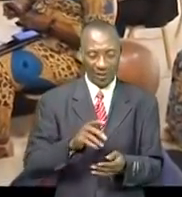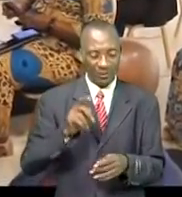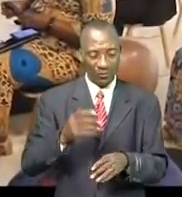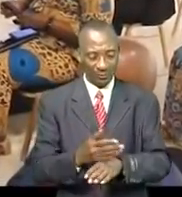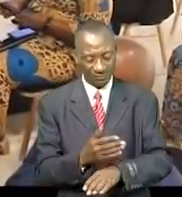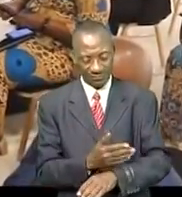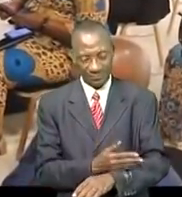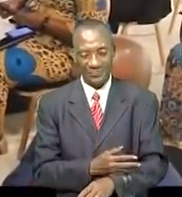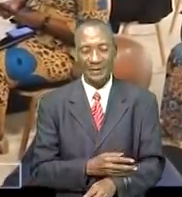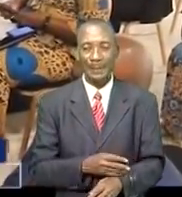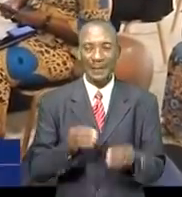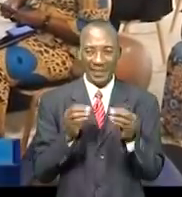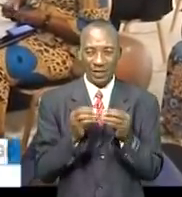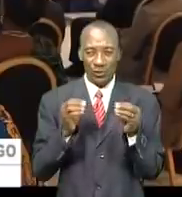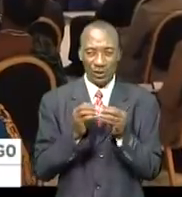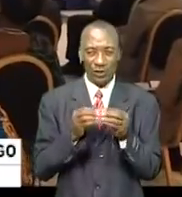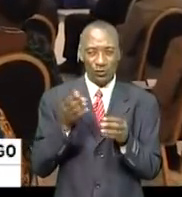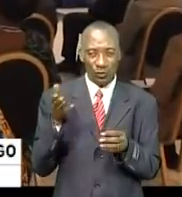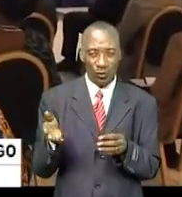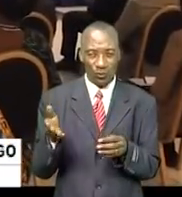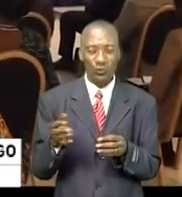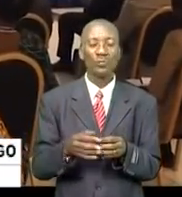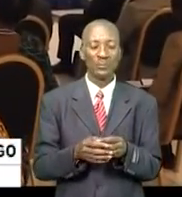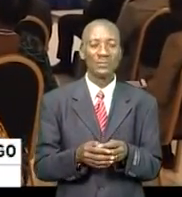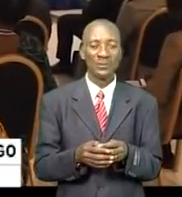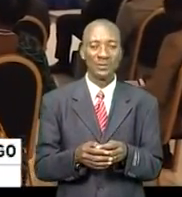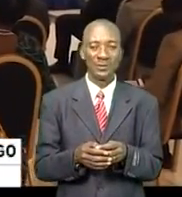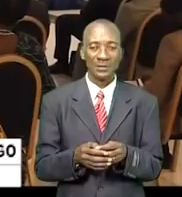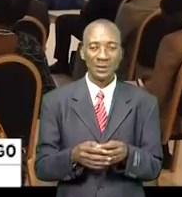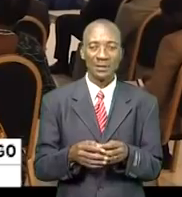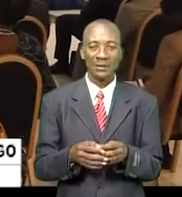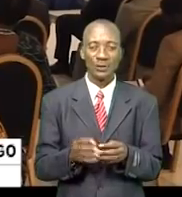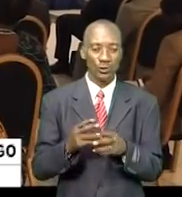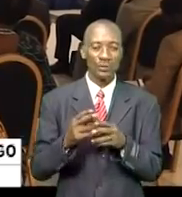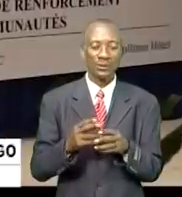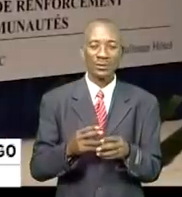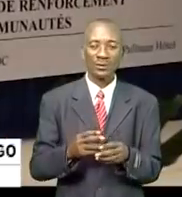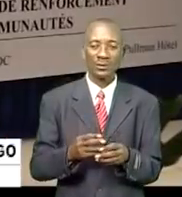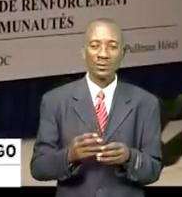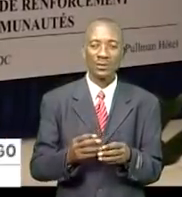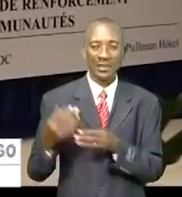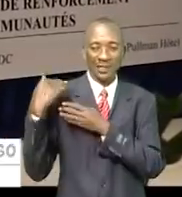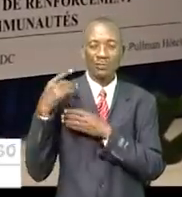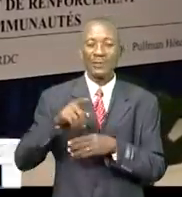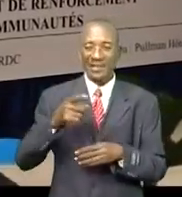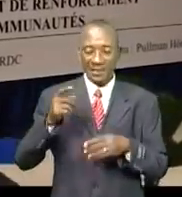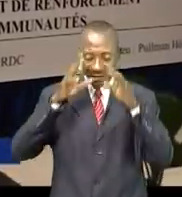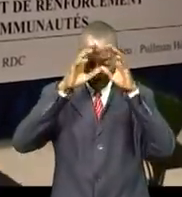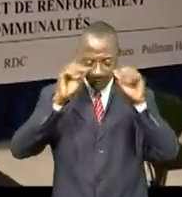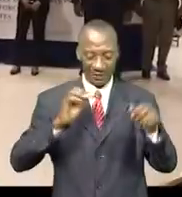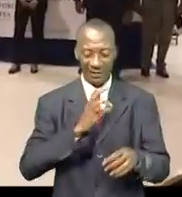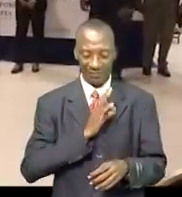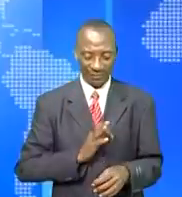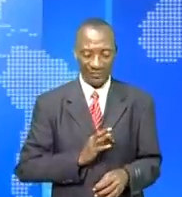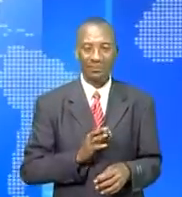cet atelier de 2 jours sont placés sous le haut patronage du président de la République, Félix-Antoine Tshisekedi